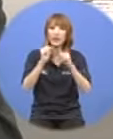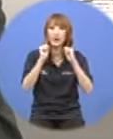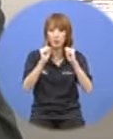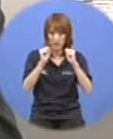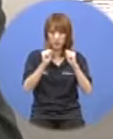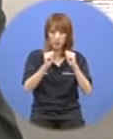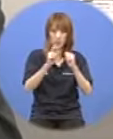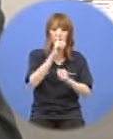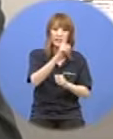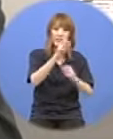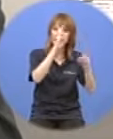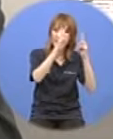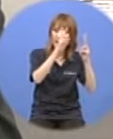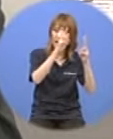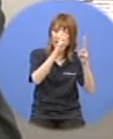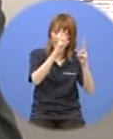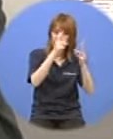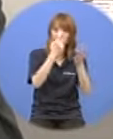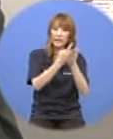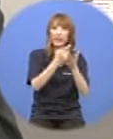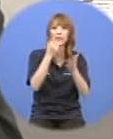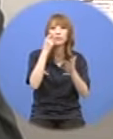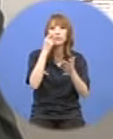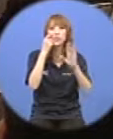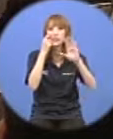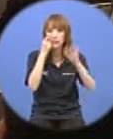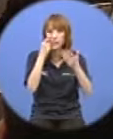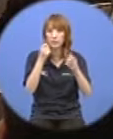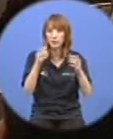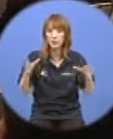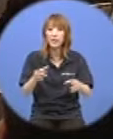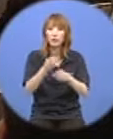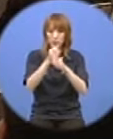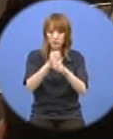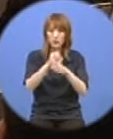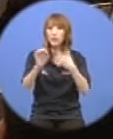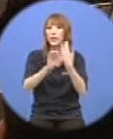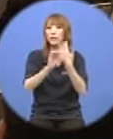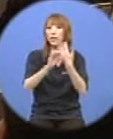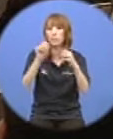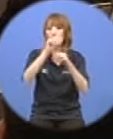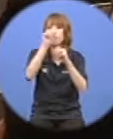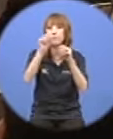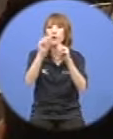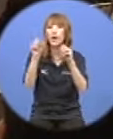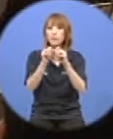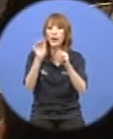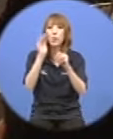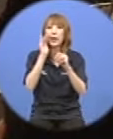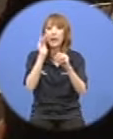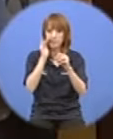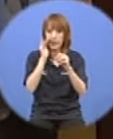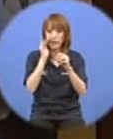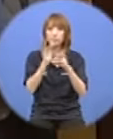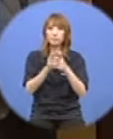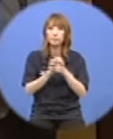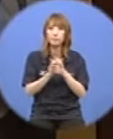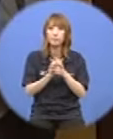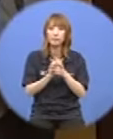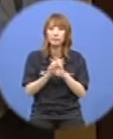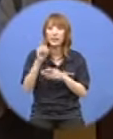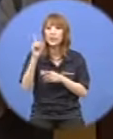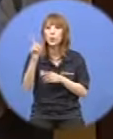なかなか難しいんで、はい、それでまあいろいろ工夫をしてます。例えばプレミア和歌山っていうのを作って、はい、それで一